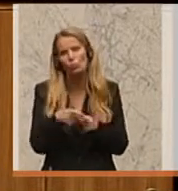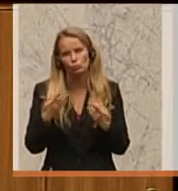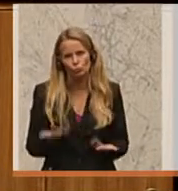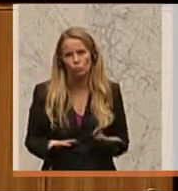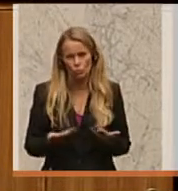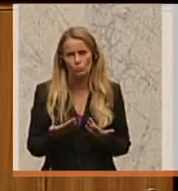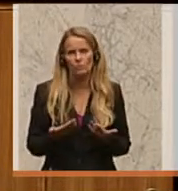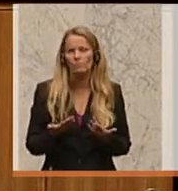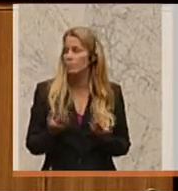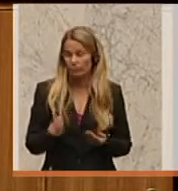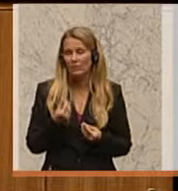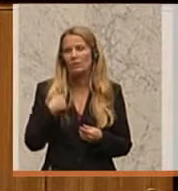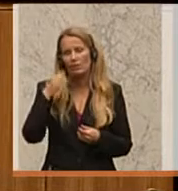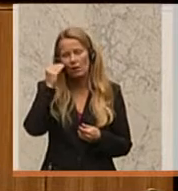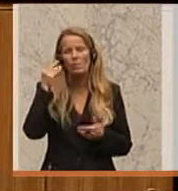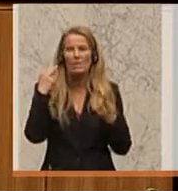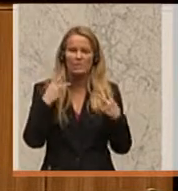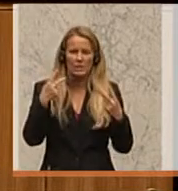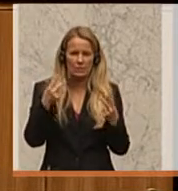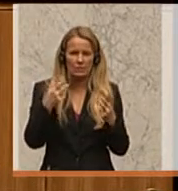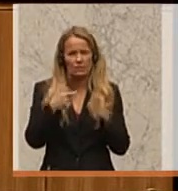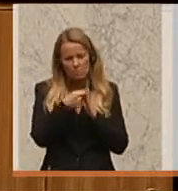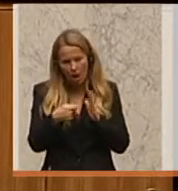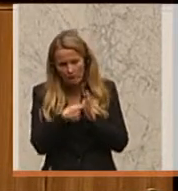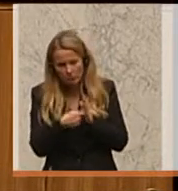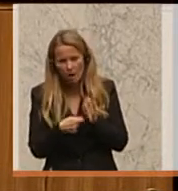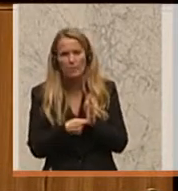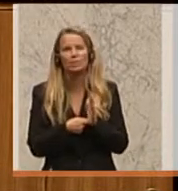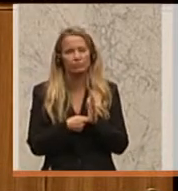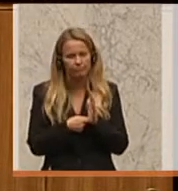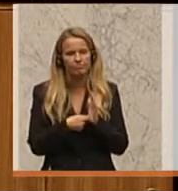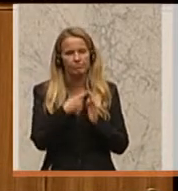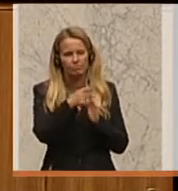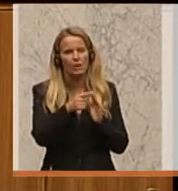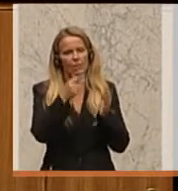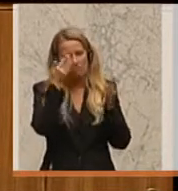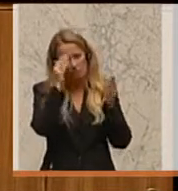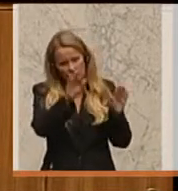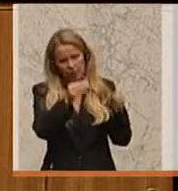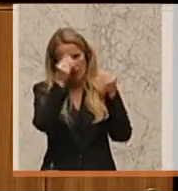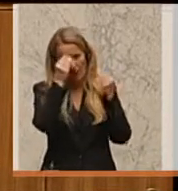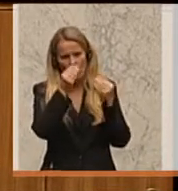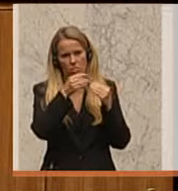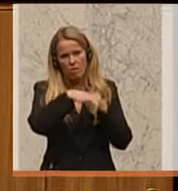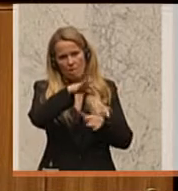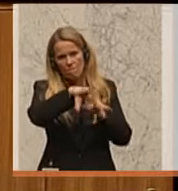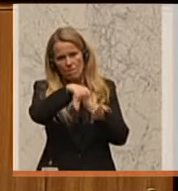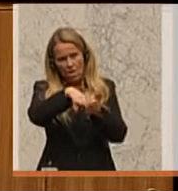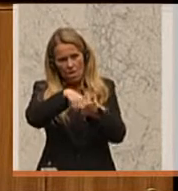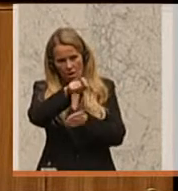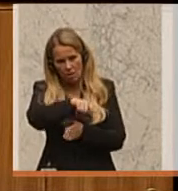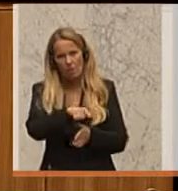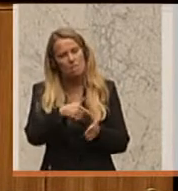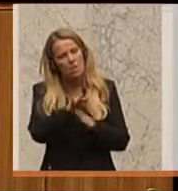wichtig ist, Maßnahmen zu setzen, um das Vertrauen der Wählerinnen und Wähler zu stärken. Das alles